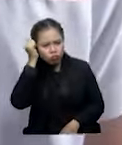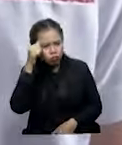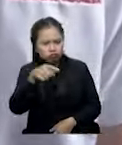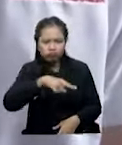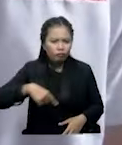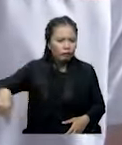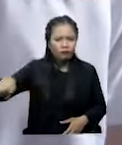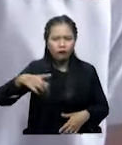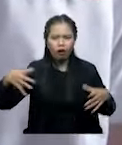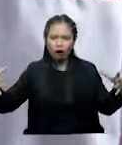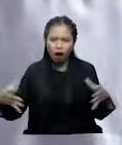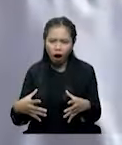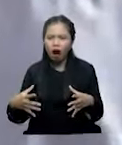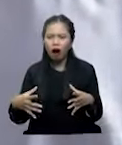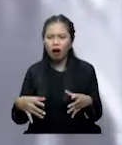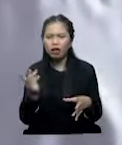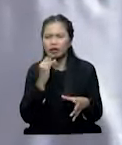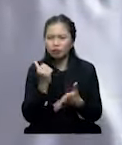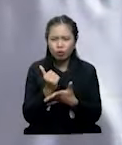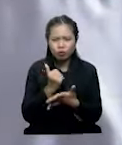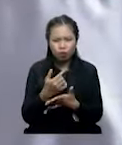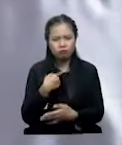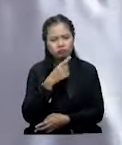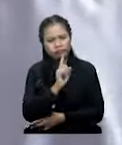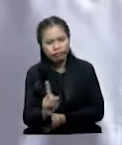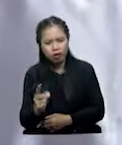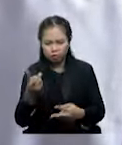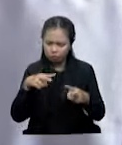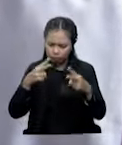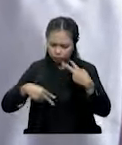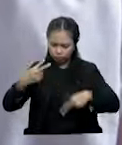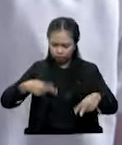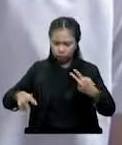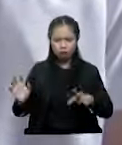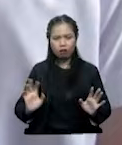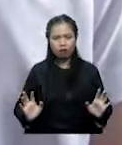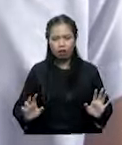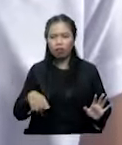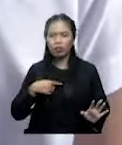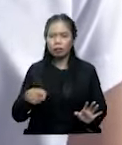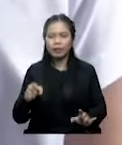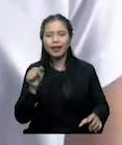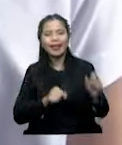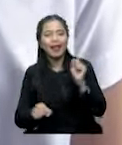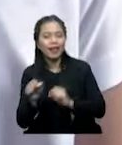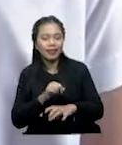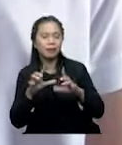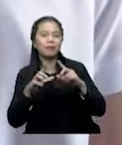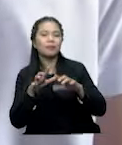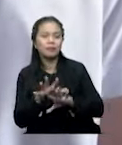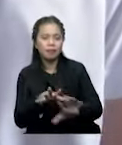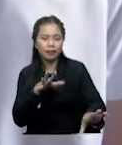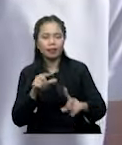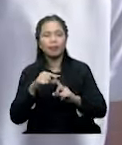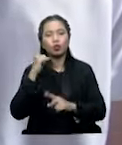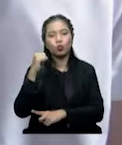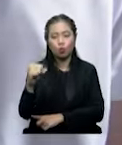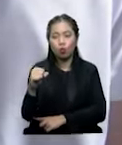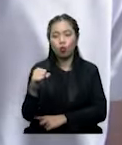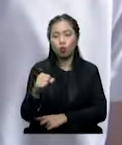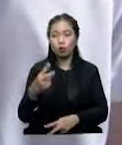mereka tidak rutin untuk periksa. Jadi dengan adanya Partai Perindo ini, ada pemeriksaan gratis, itu